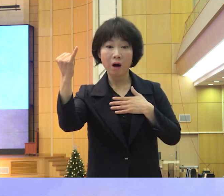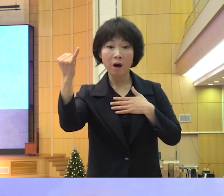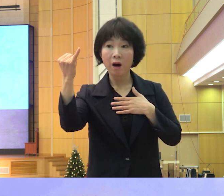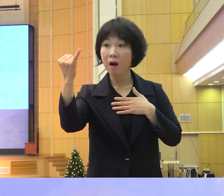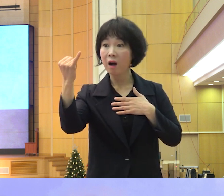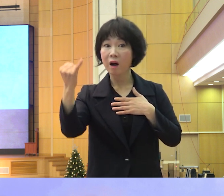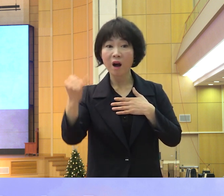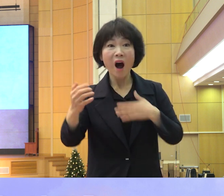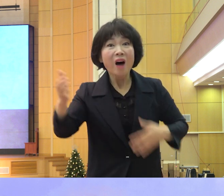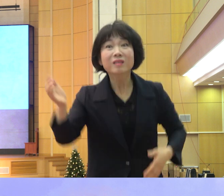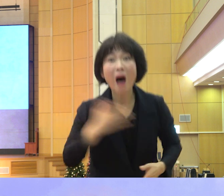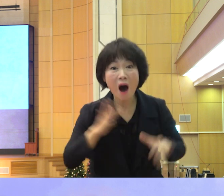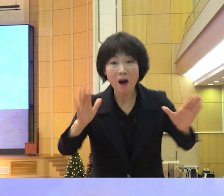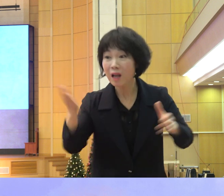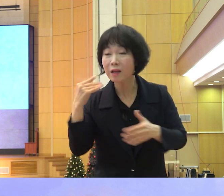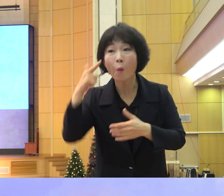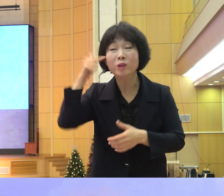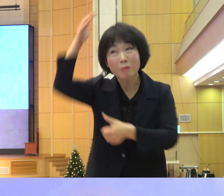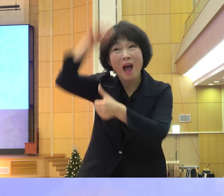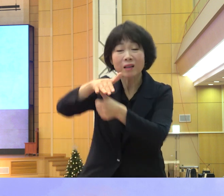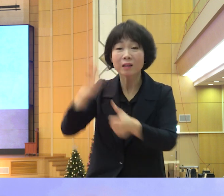2번 했잖아요.